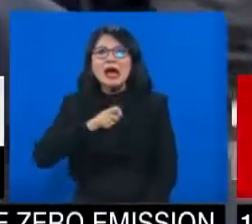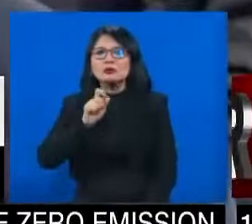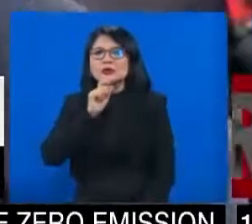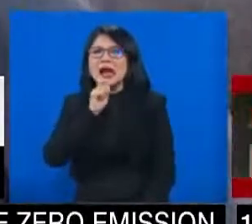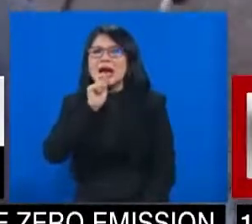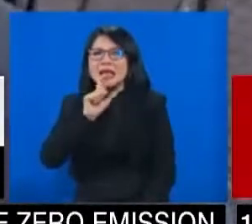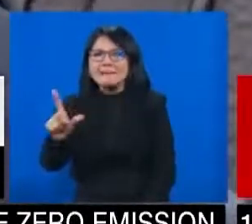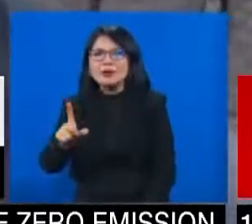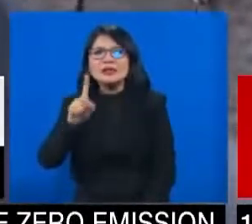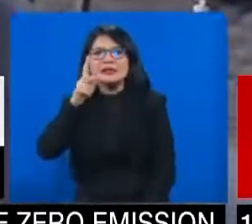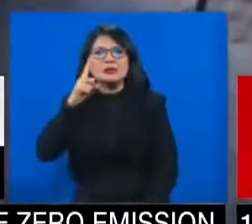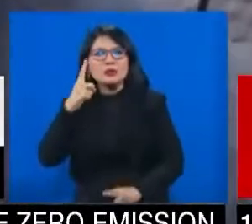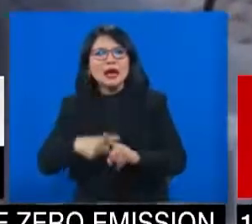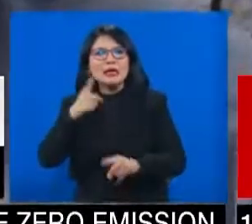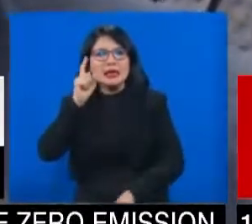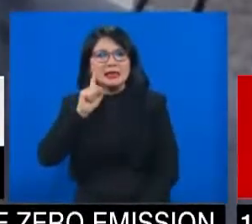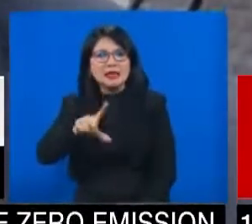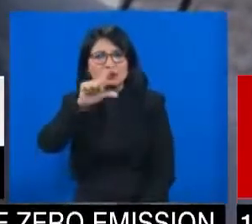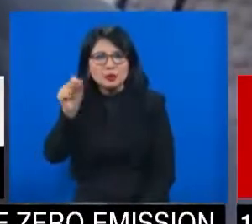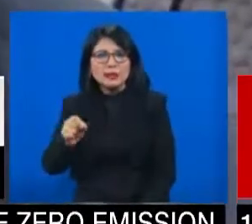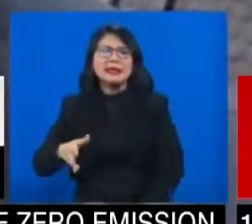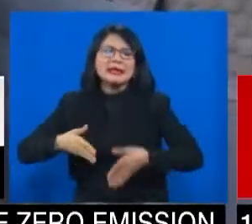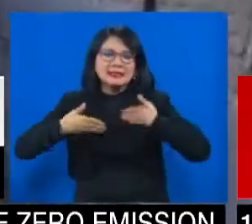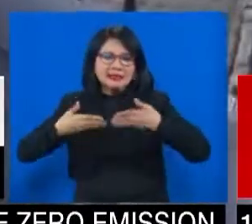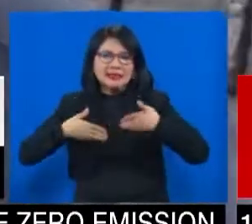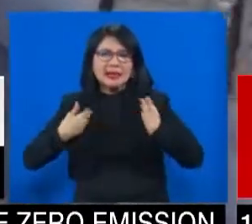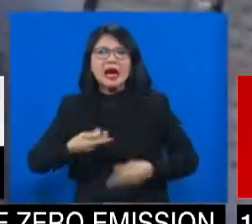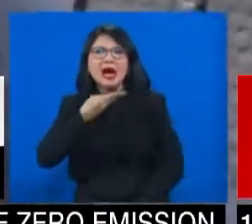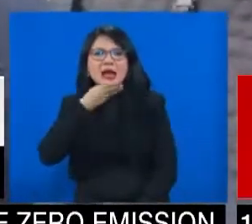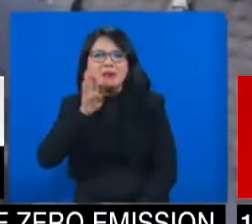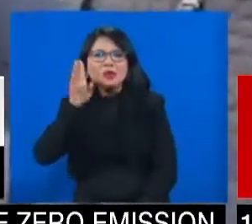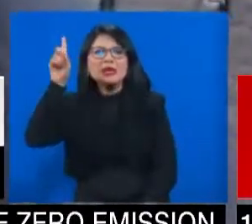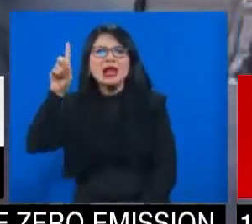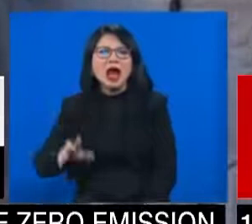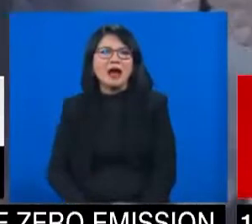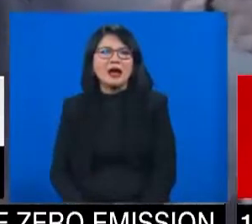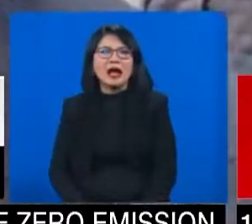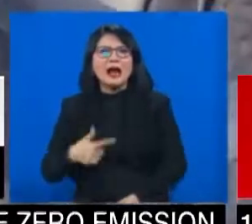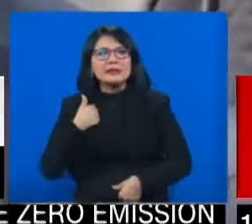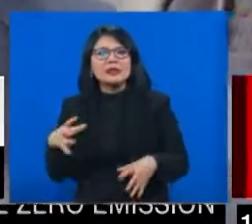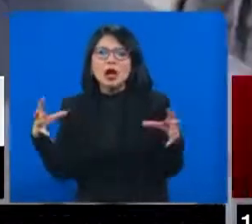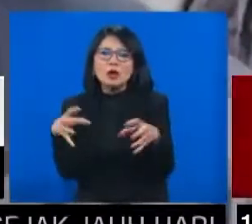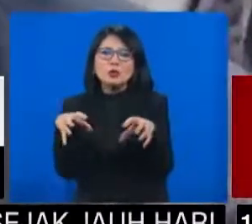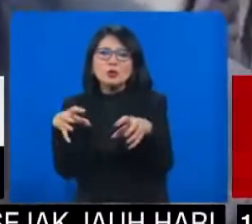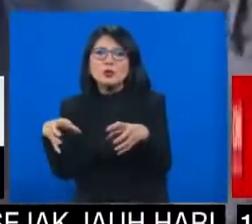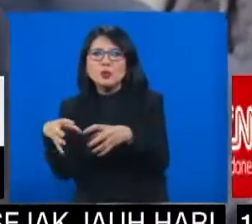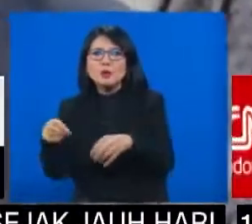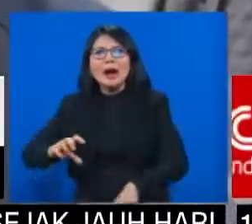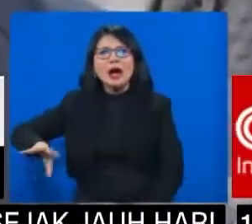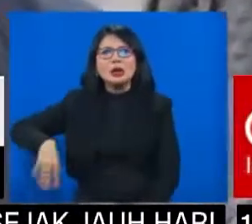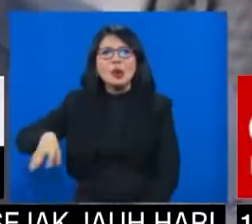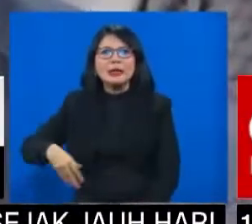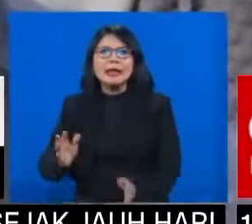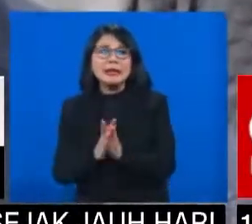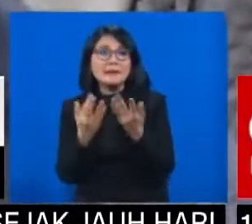1 bulan sekali. Senang lah, alhamdulillah. Akhirnya bisa kumpul sama keluarga, sama umat, sama masyarakat